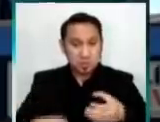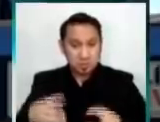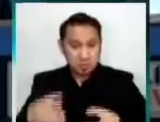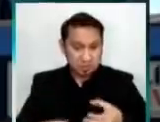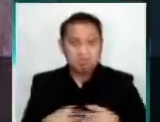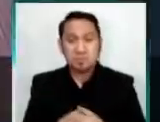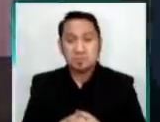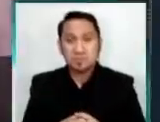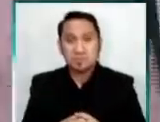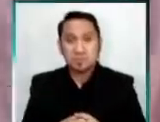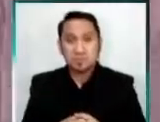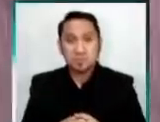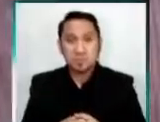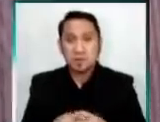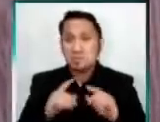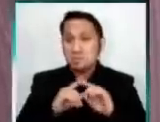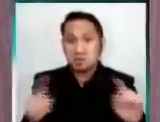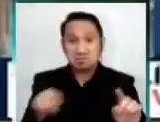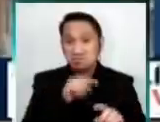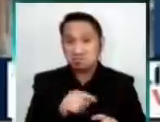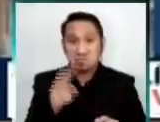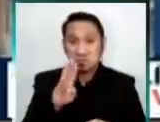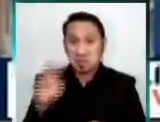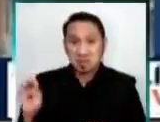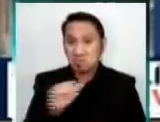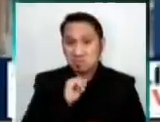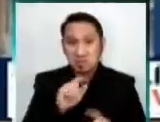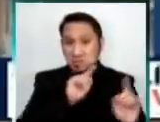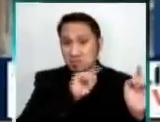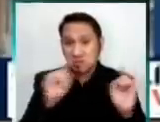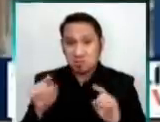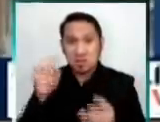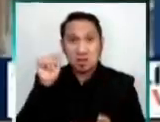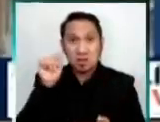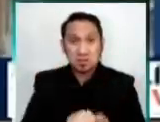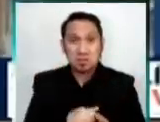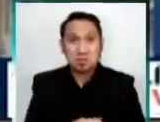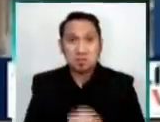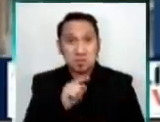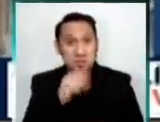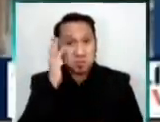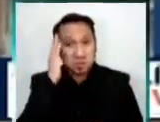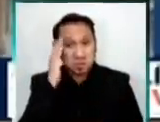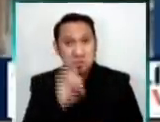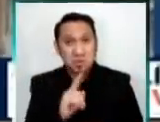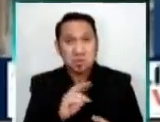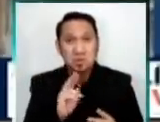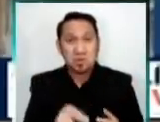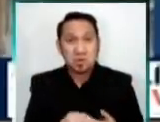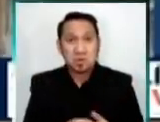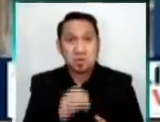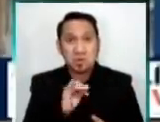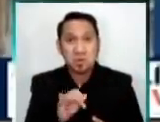cases laban sa kanya, pero hindi siya dumating. Do you know the consequence under the rules? Yes. If your client is not